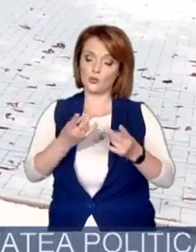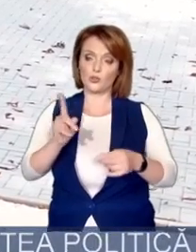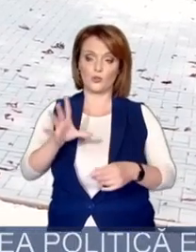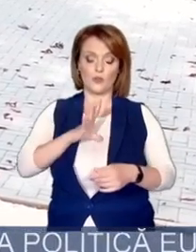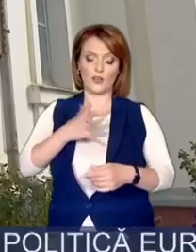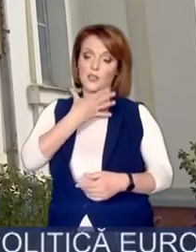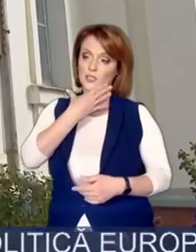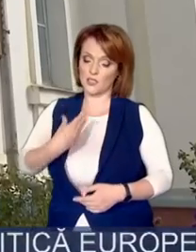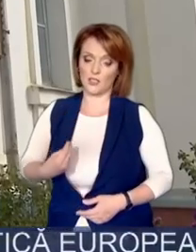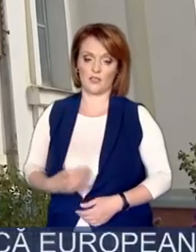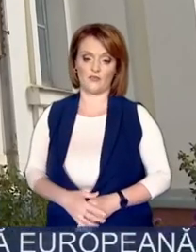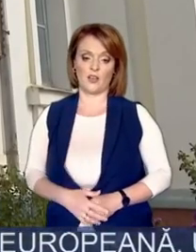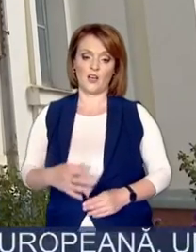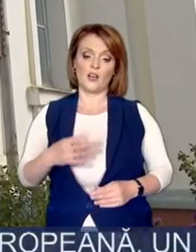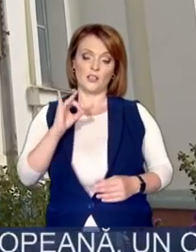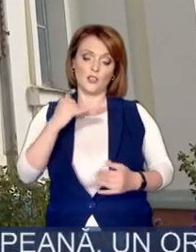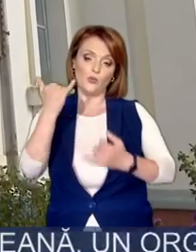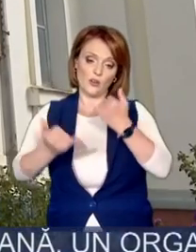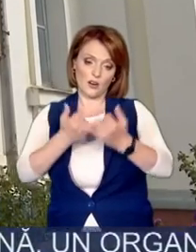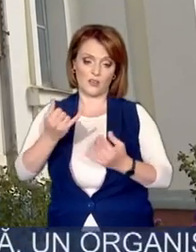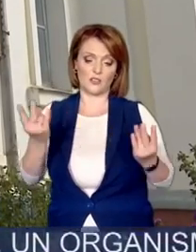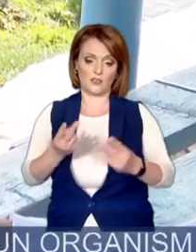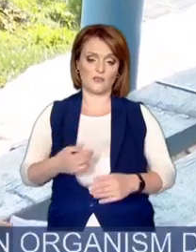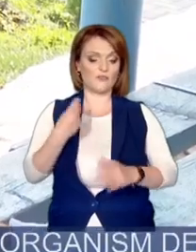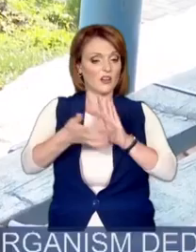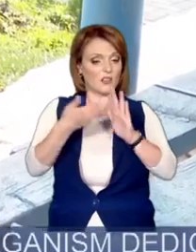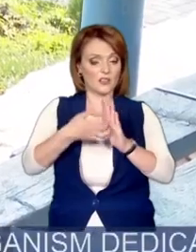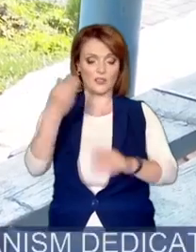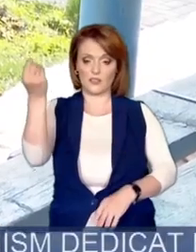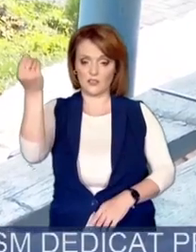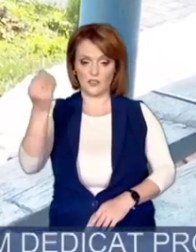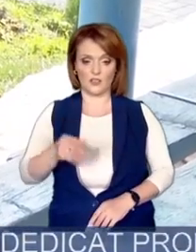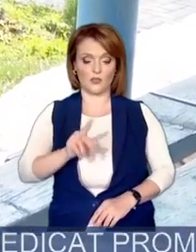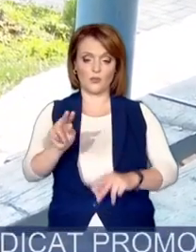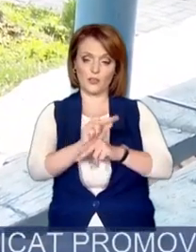frumoasă, atrăgătoare, îngrijită. Nu prea ajung bani să